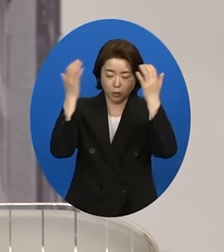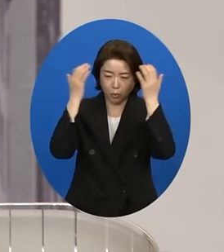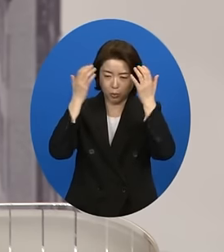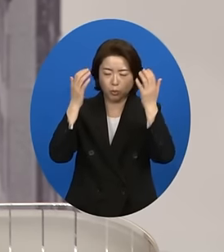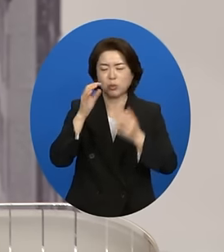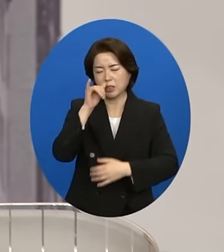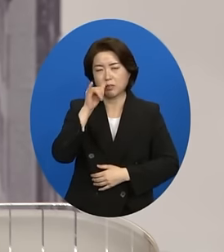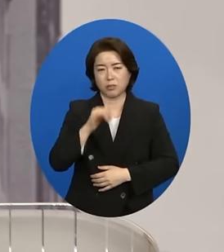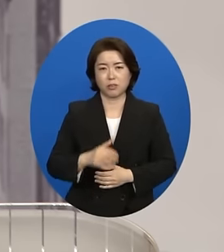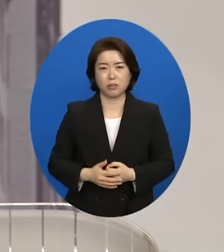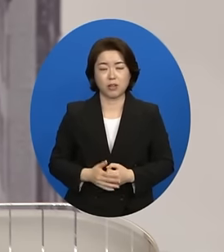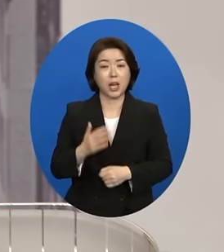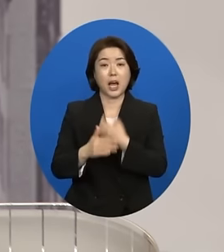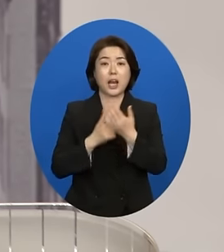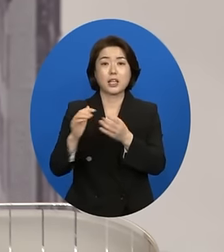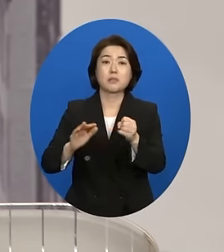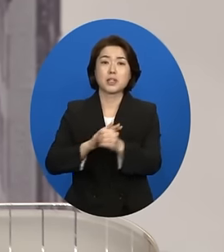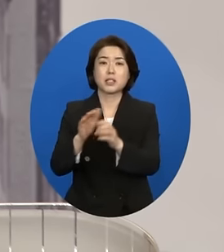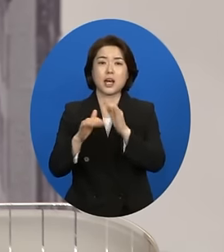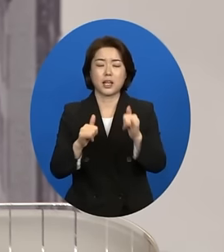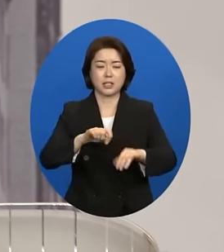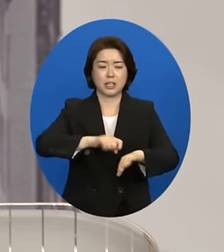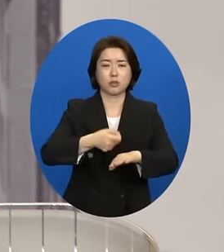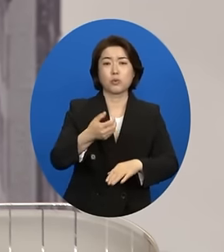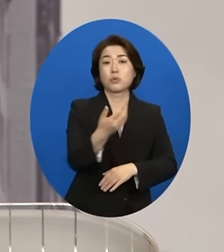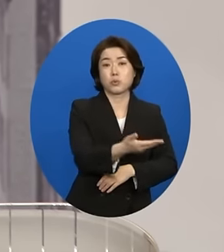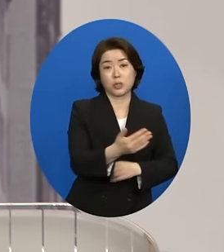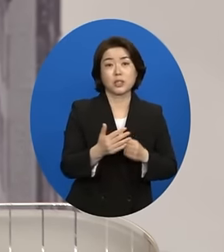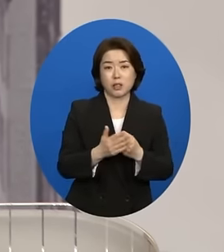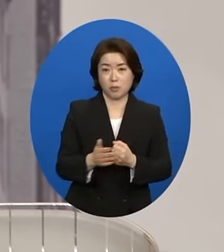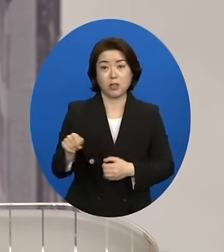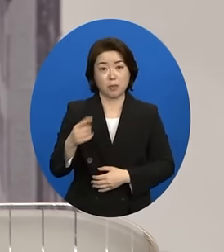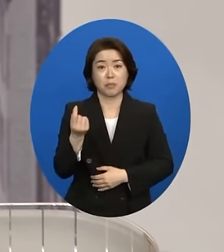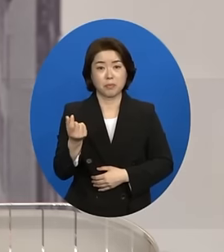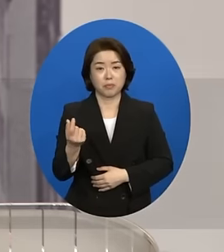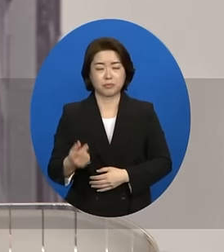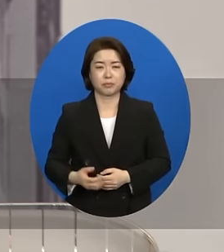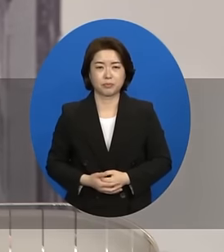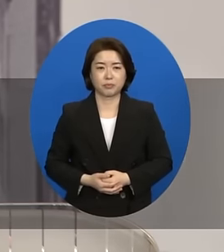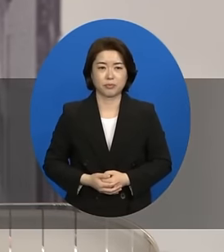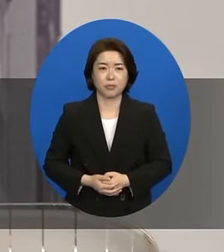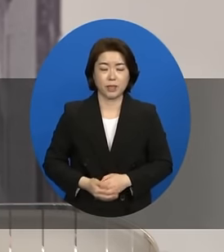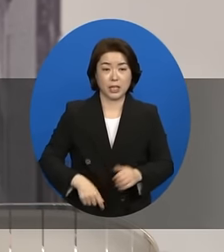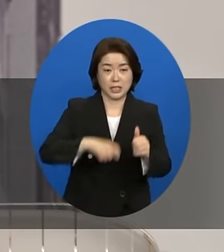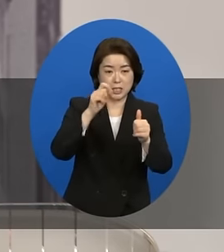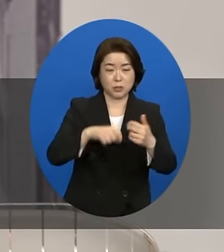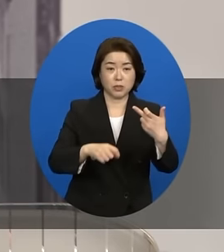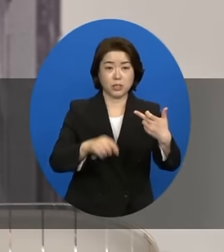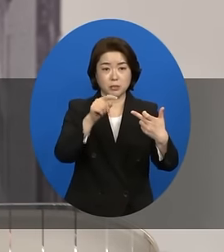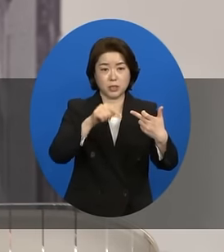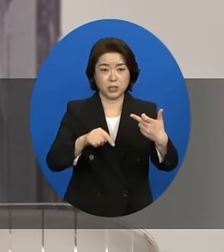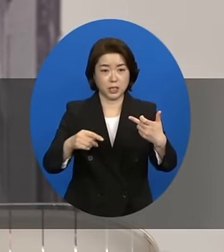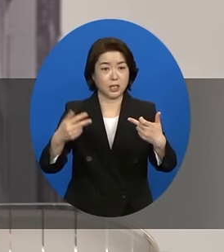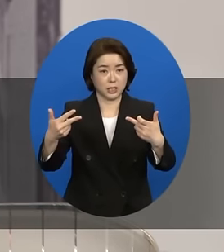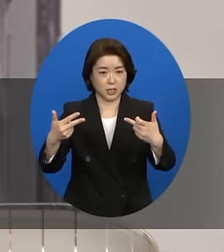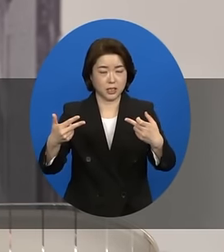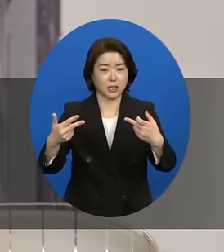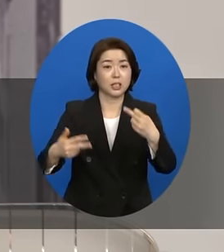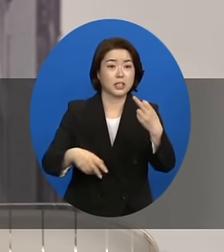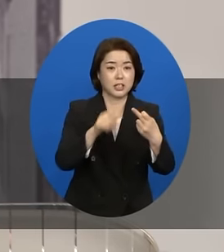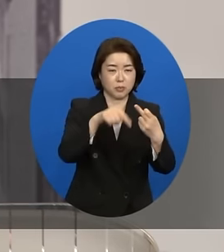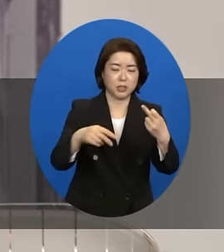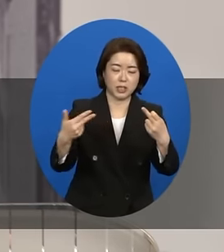있다는 것이죠. 하나님은 사랑하는 자를 징계하시기 때문에 그래요. 히브리서 12장 7절입니다 어찌 아버지가 징계하지